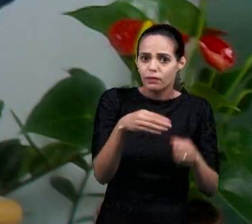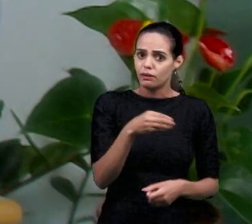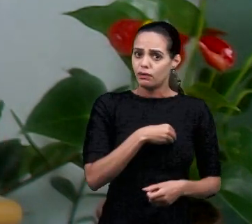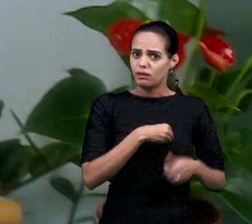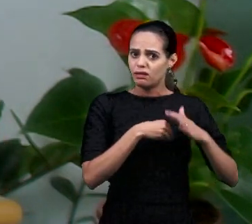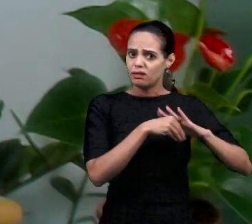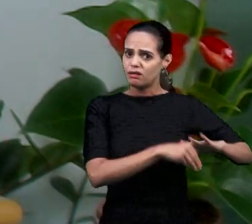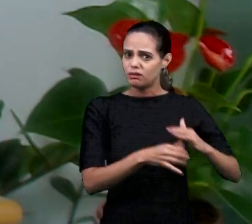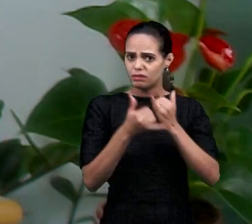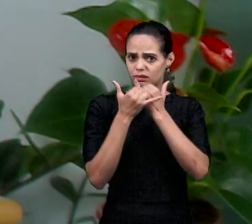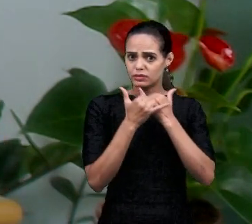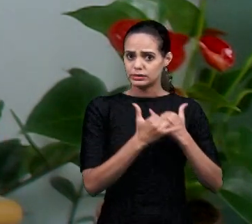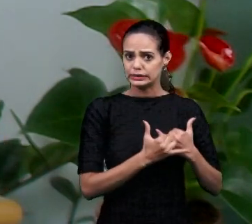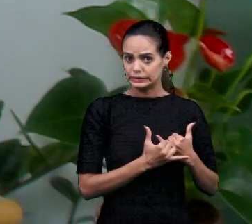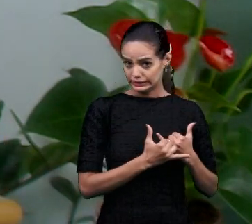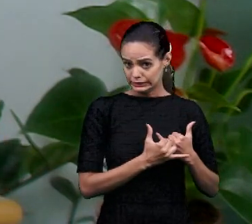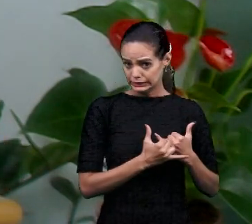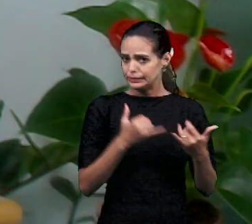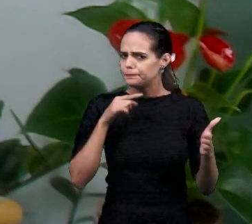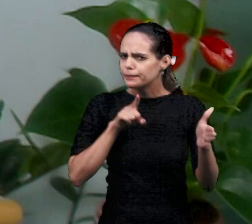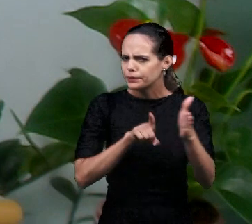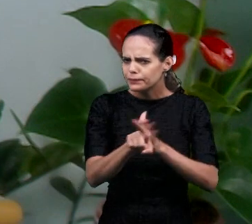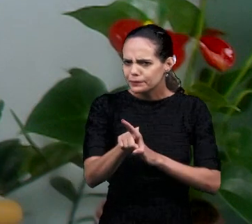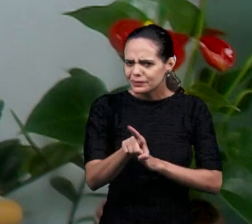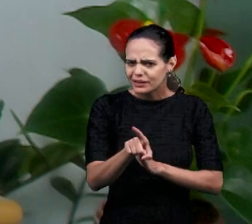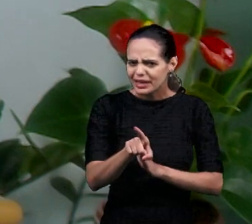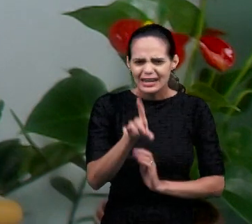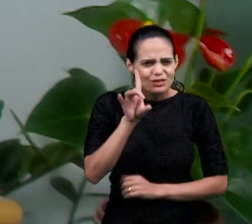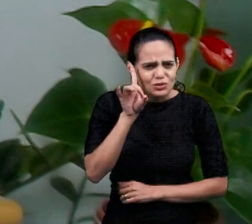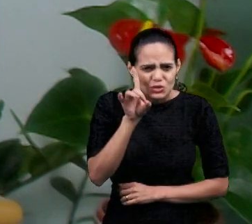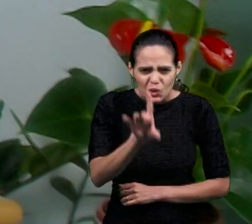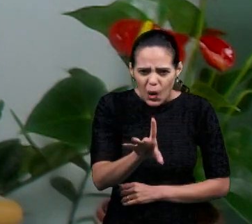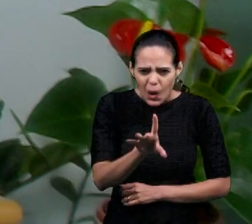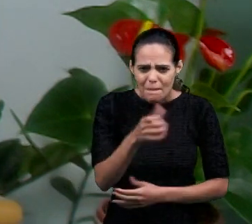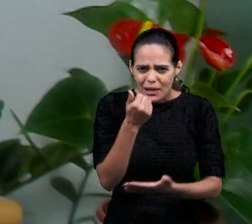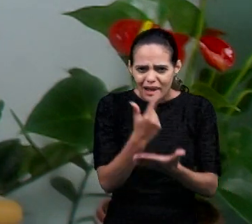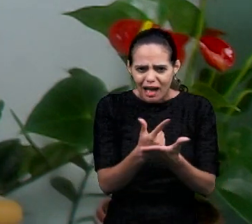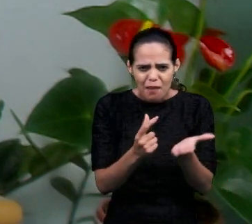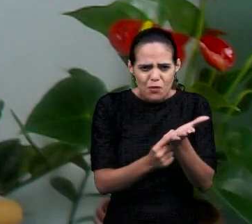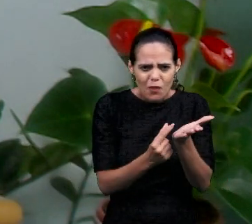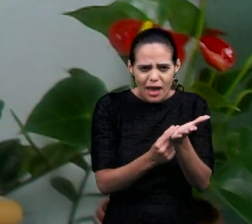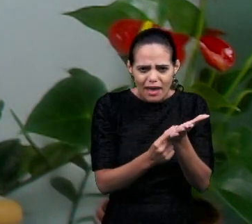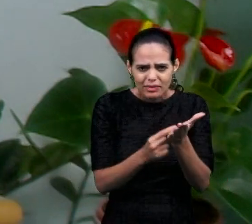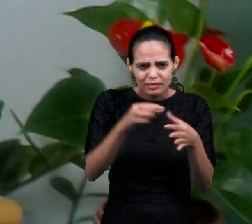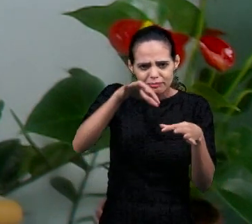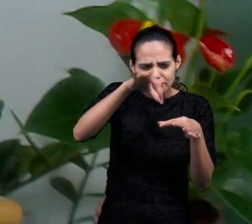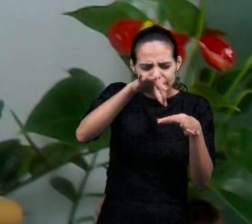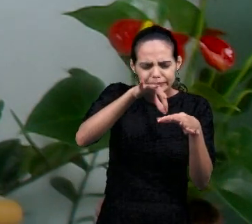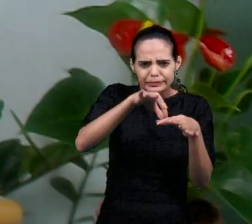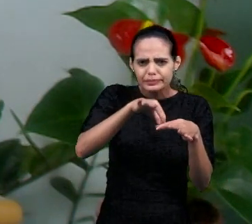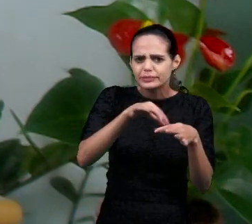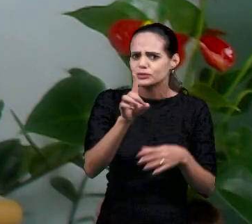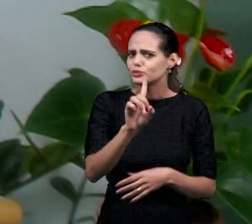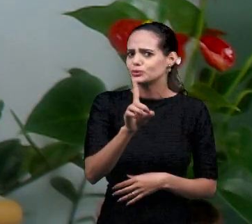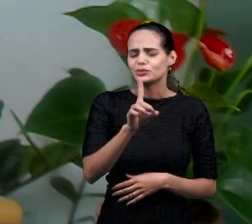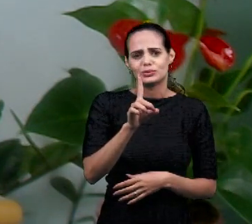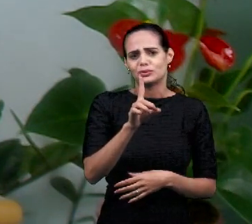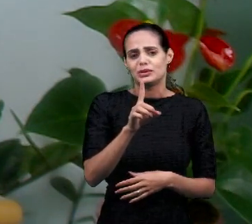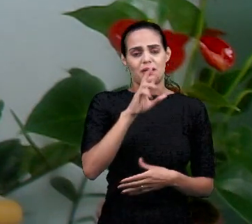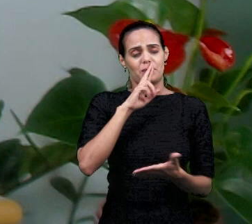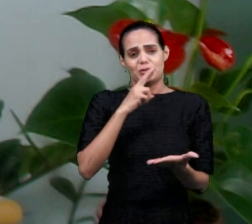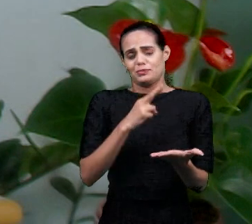au fond du pot, donc vos péchés seront pardonnés. C'était que cela? Non, ça c'était le